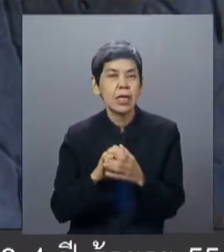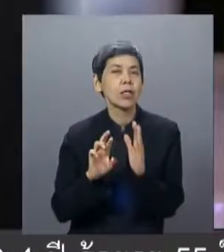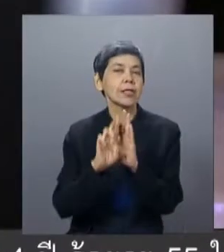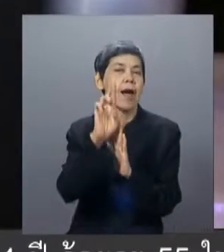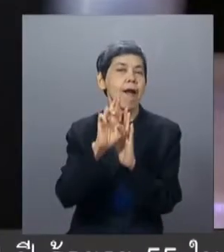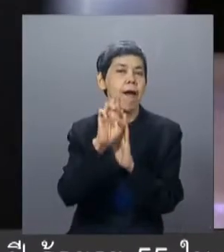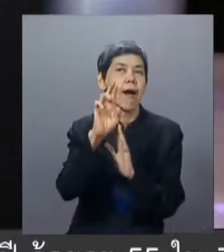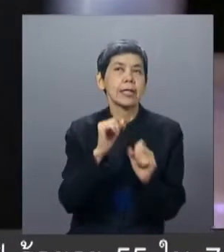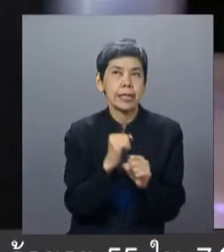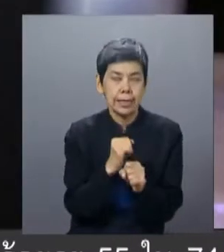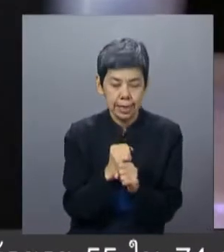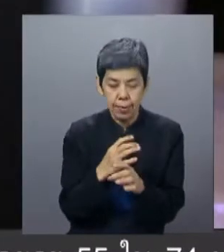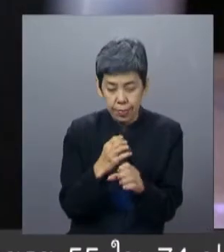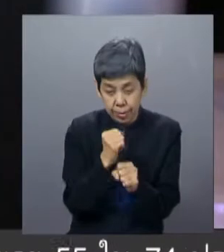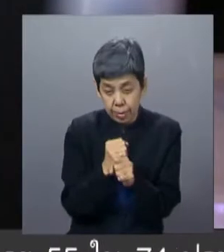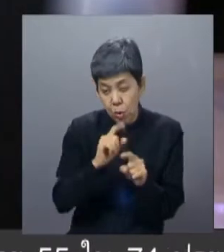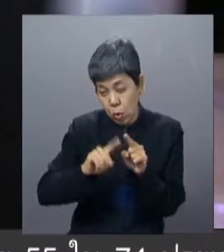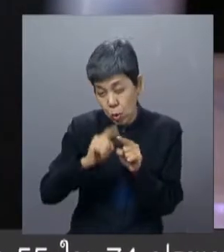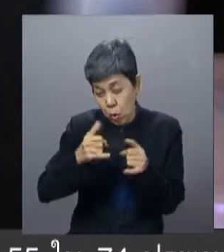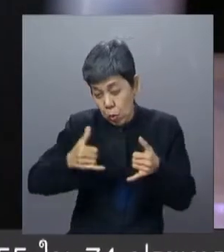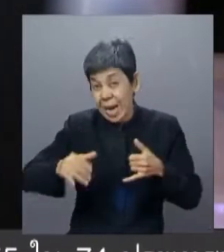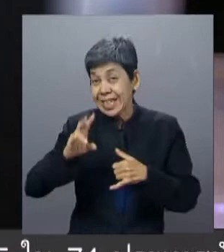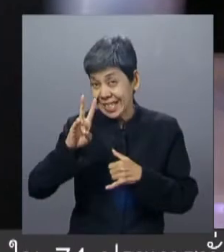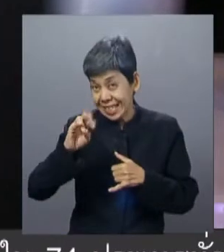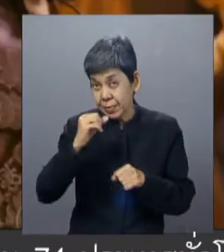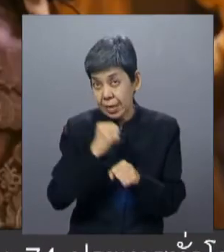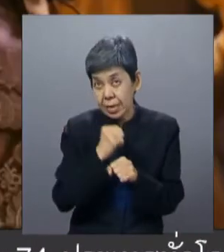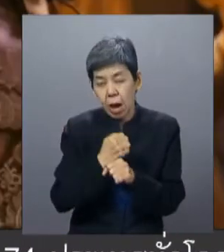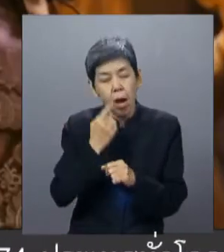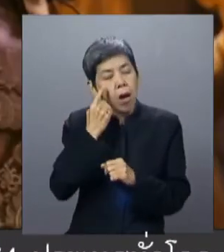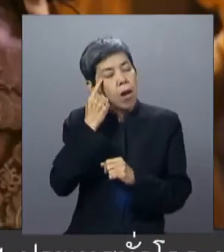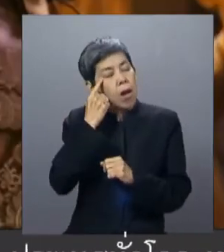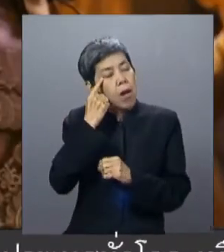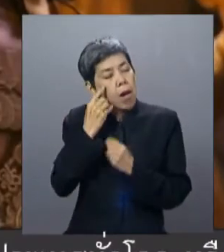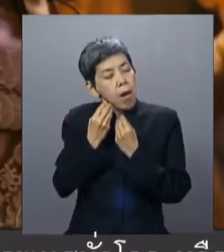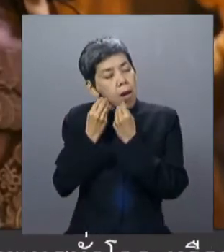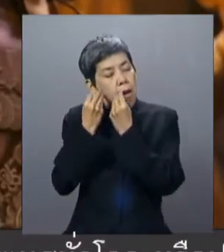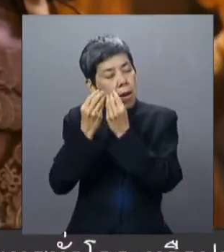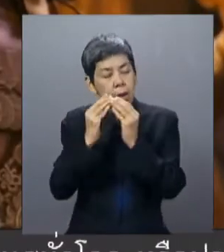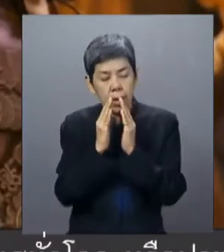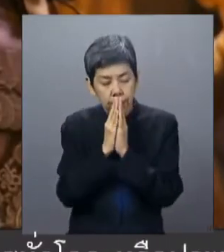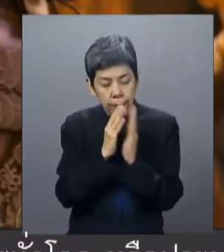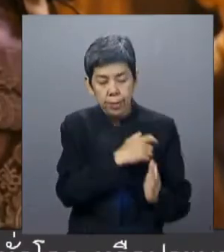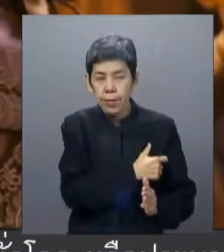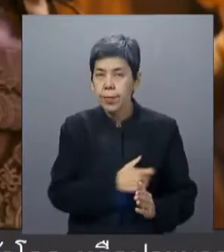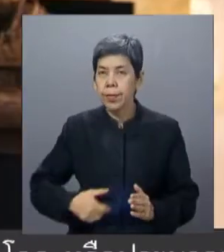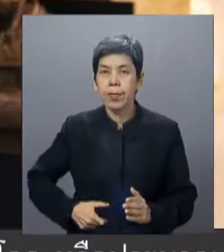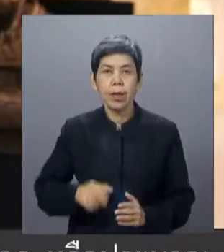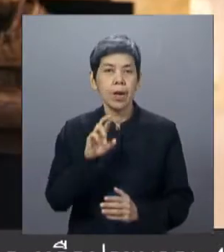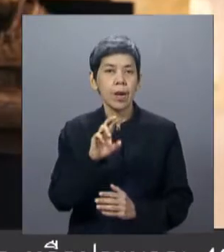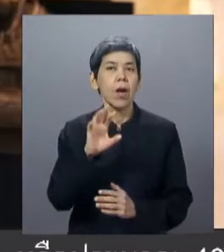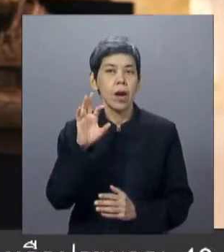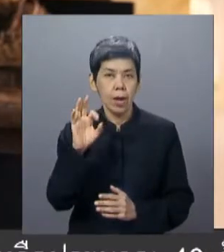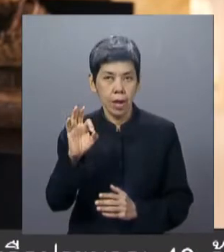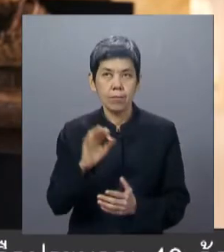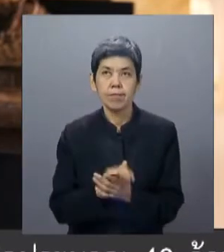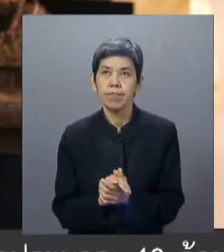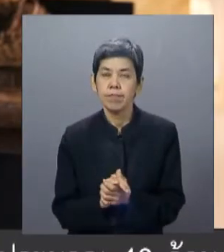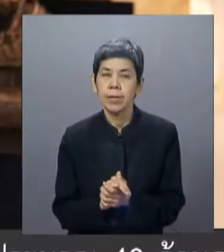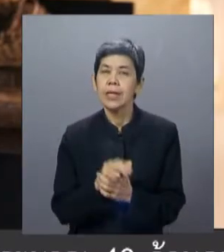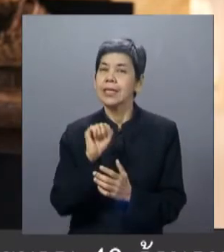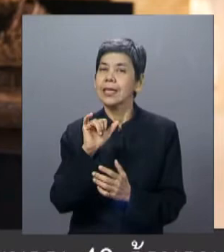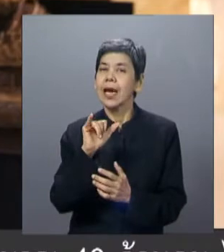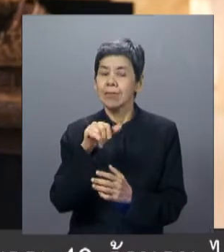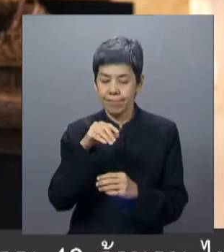ายหนึ่งในศิลปะ70ชิ้นจากความรำลึกในพระมหากรุณาธิคุณของในหลวงรัชกาลที่9ที่ณสยามแกล